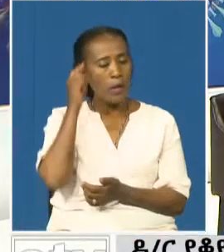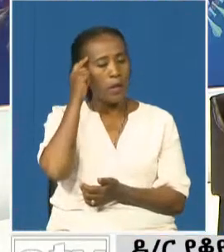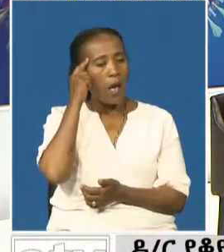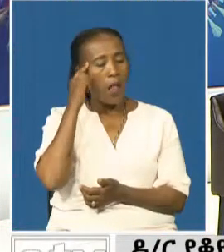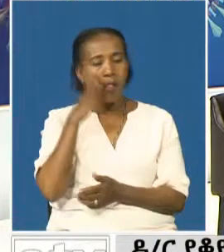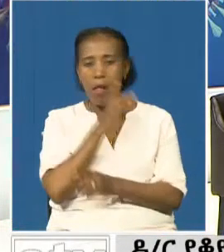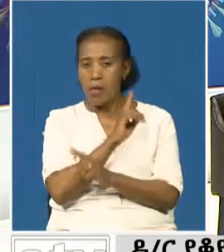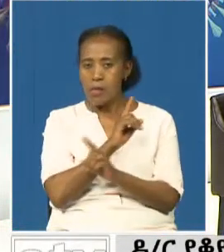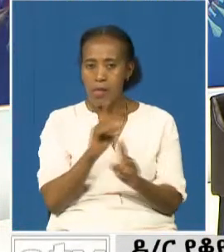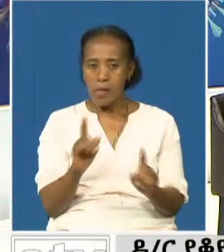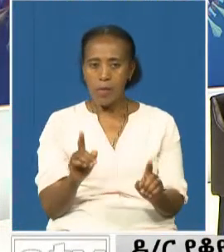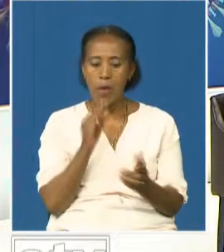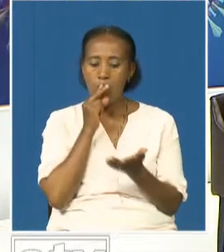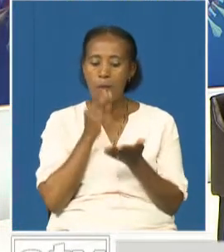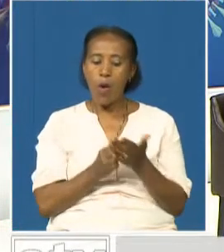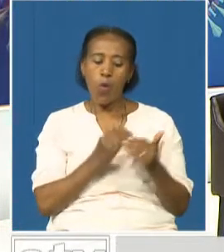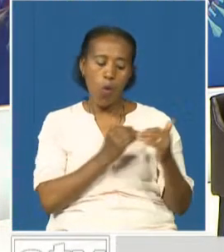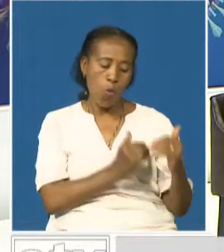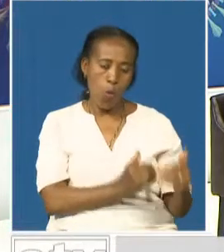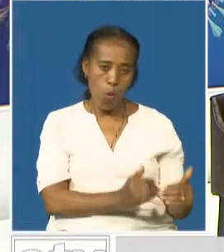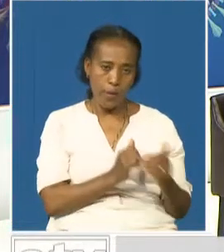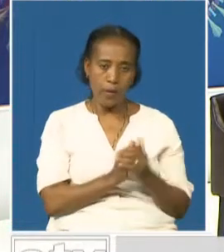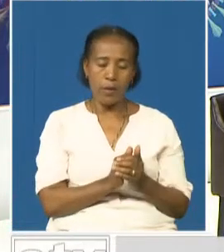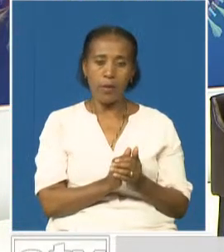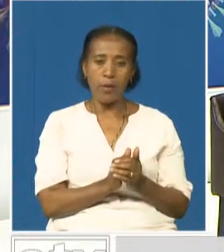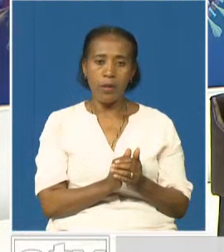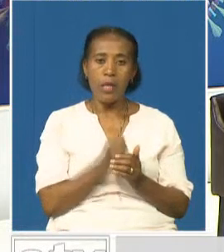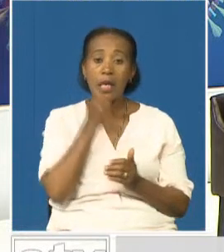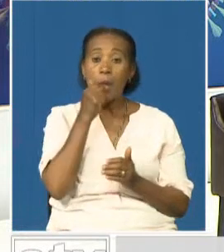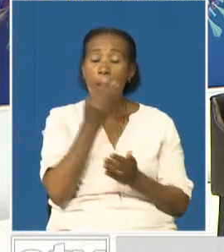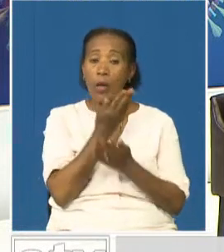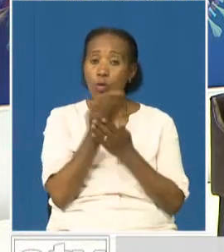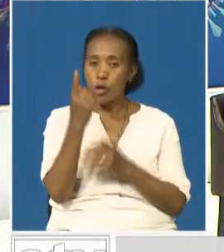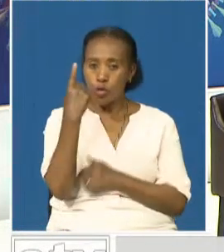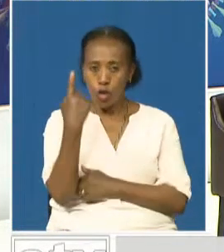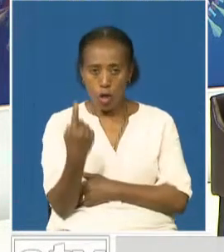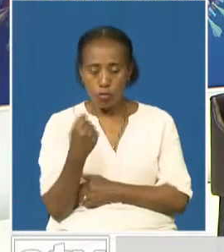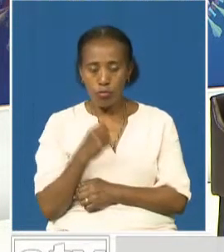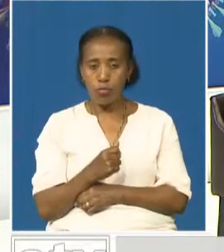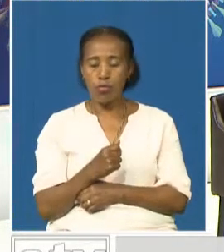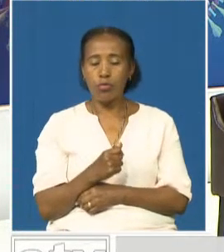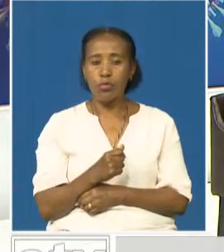ያልታሰበ በጎ ጎን ከሚባሉት ነገሮች አንዱ